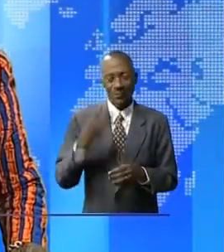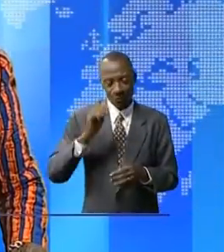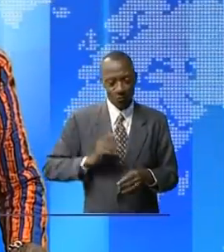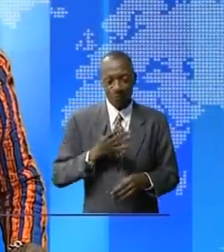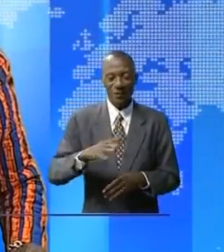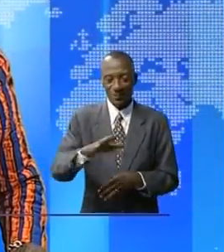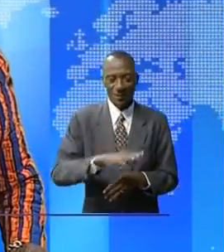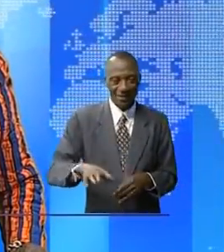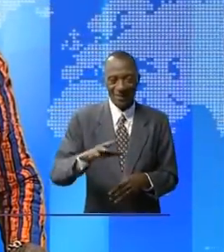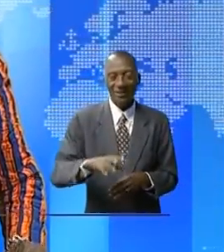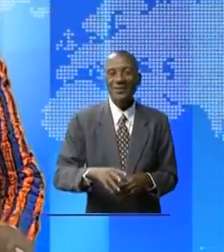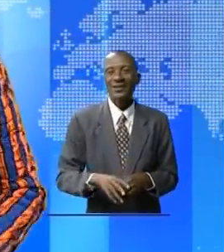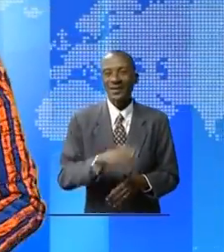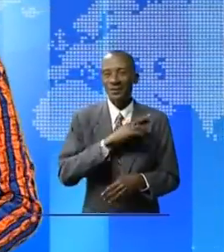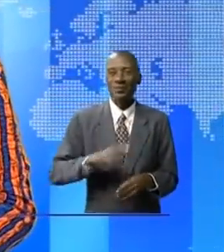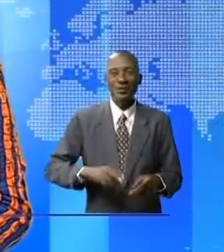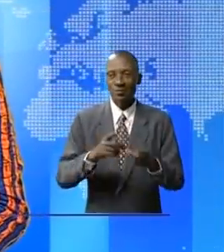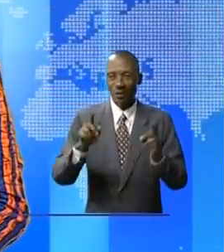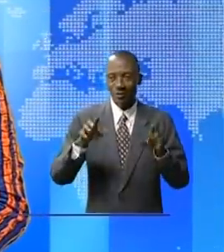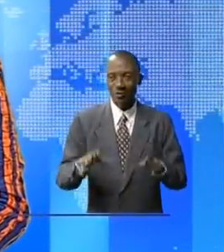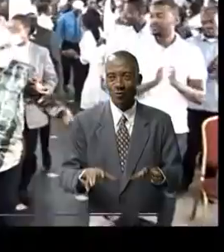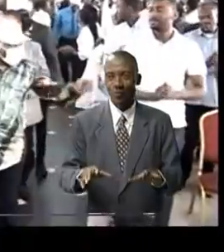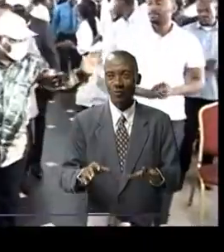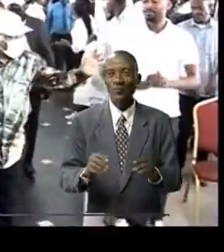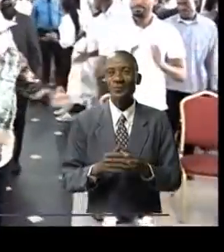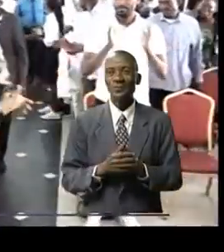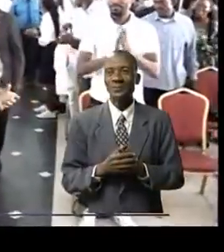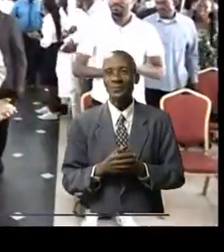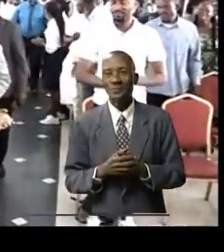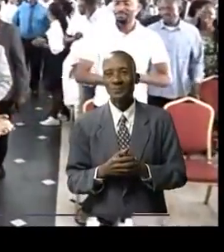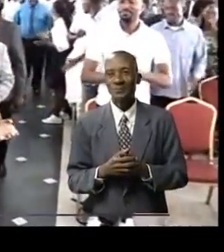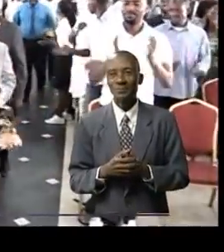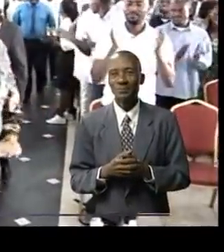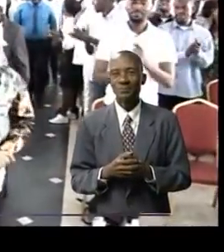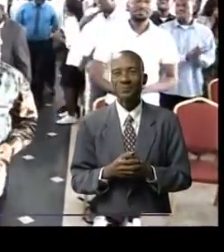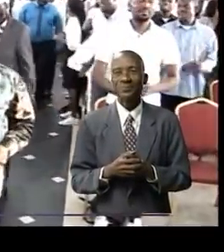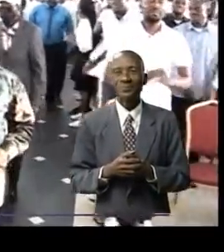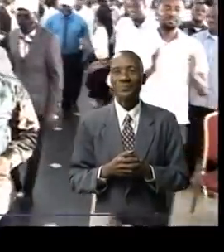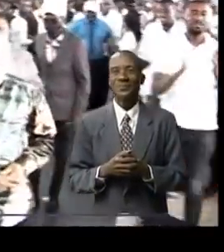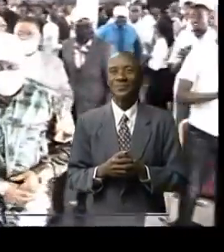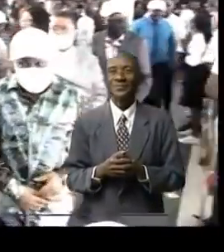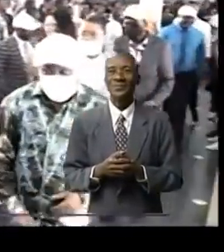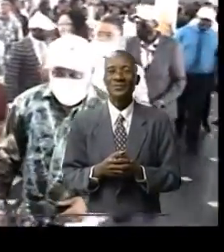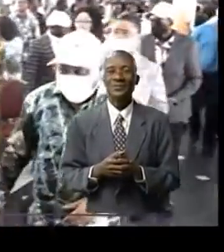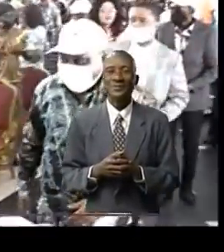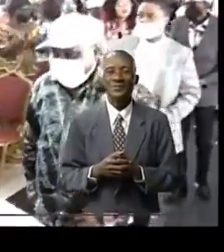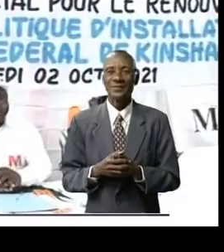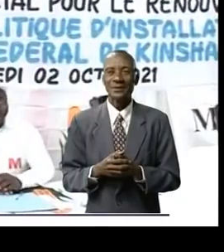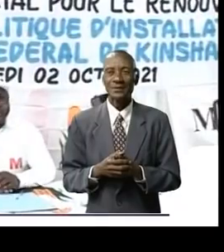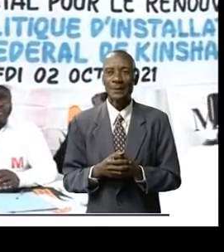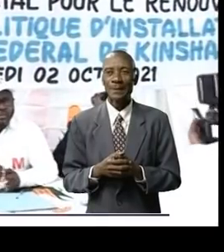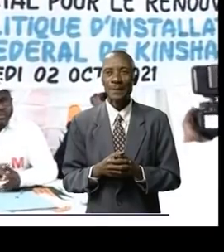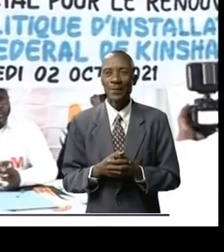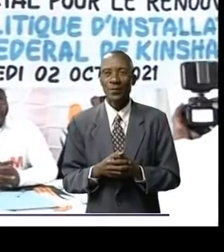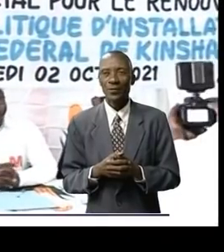qui pointent à l'horizon en 2023. Reportage. Mais nous avons choisi la bonne